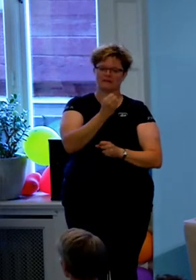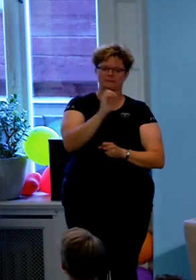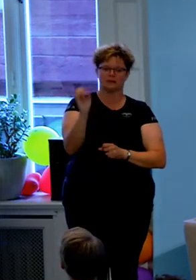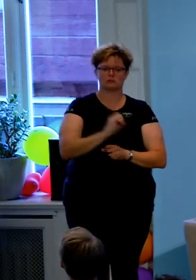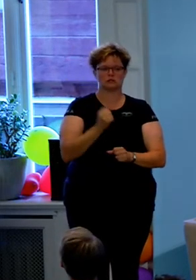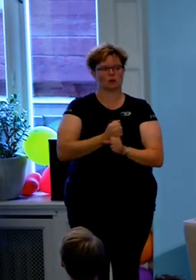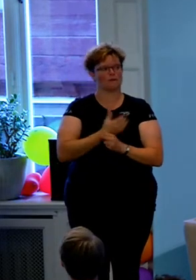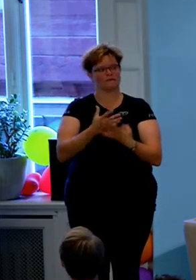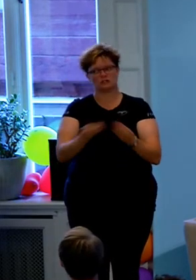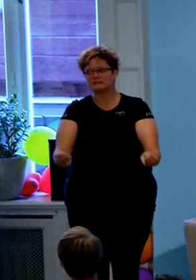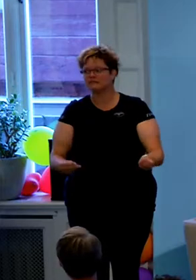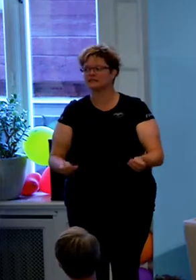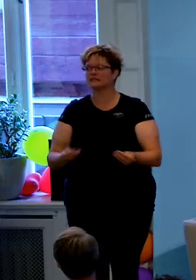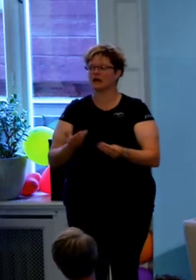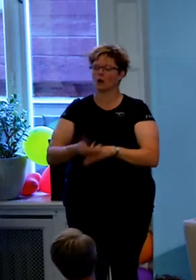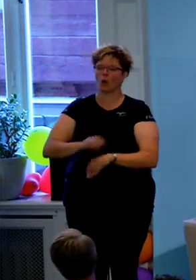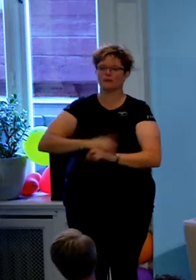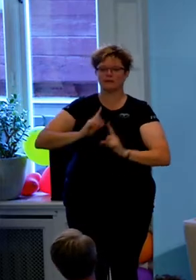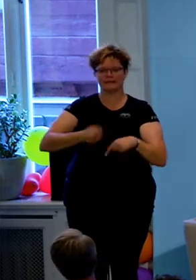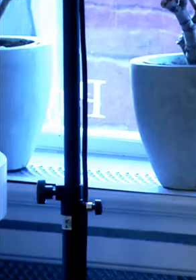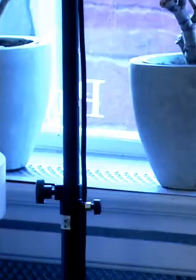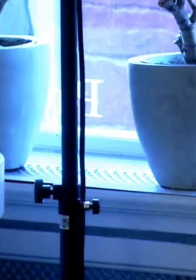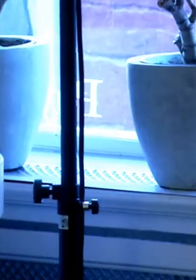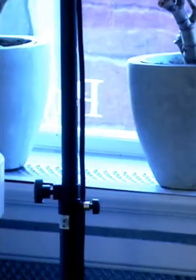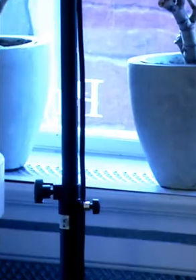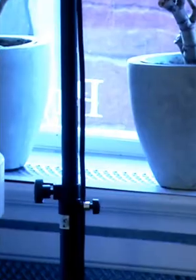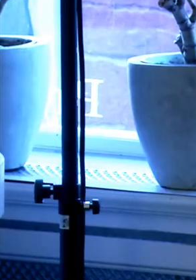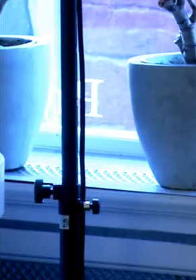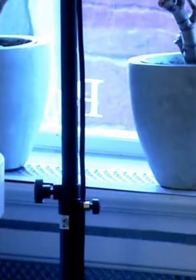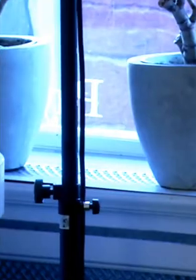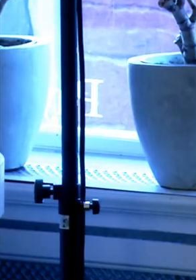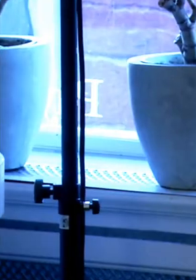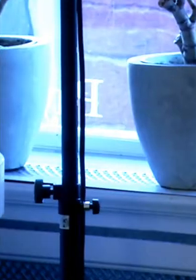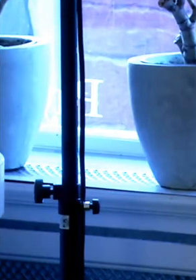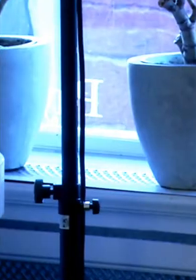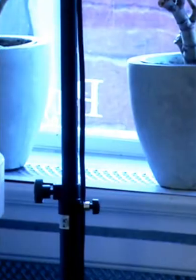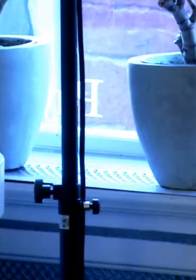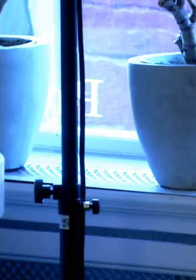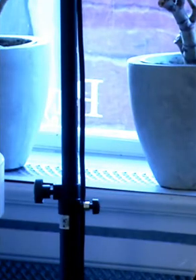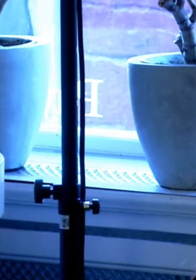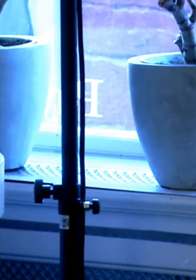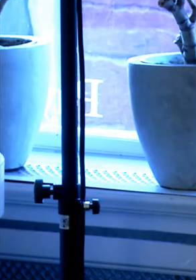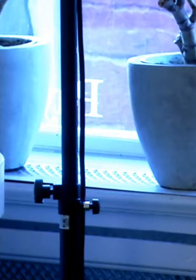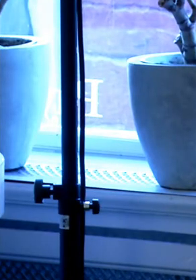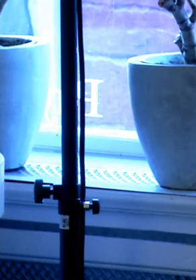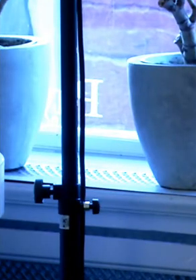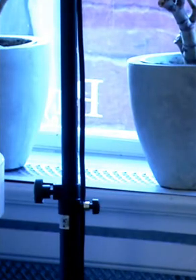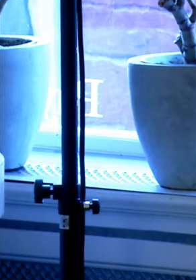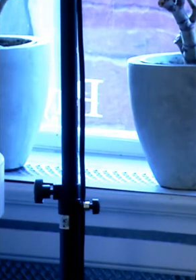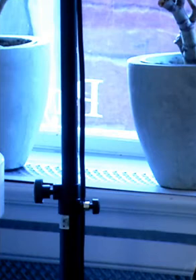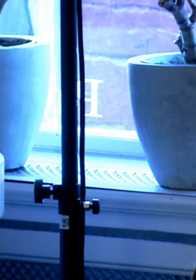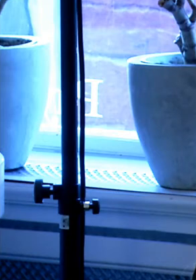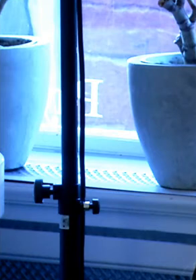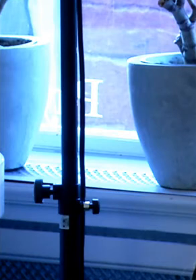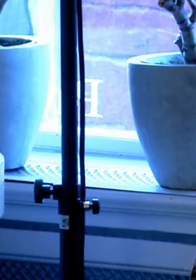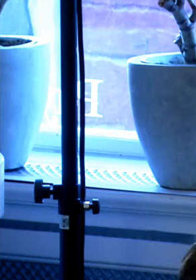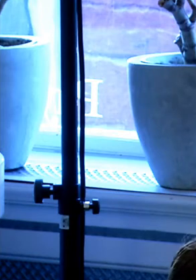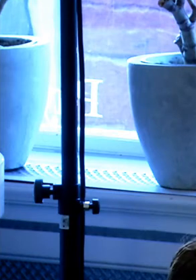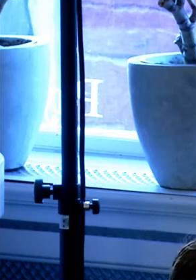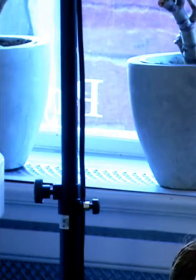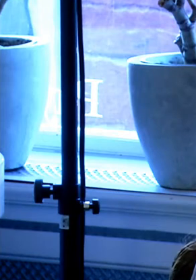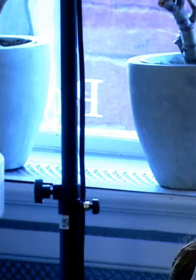jobben försvinner. Det ska vara kompetensutveckling på jobbet. Men om 50% av jobben försvinner kommer ju några att behöva byta yrkesinriktning mitt i